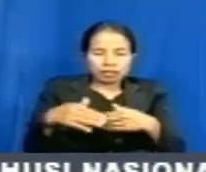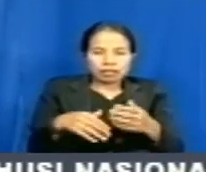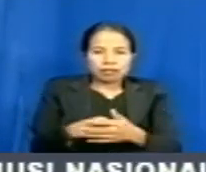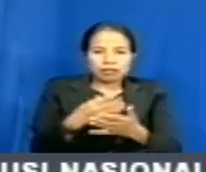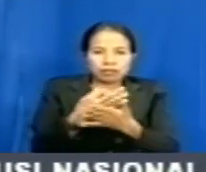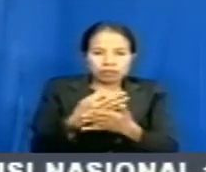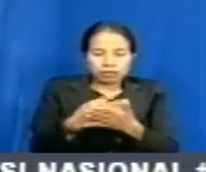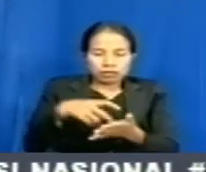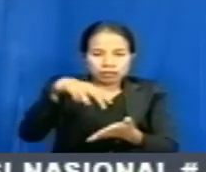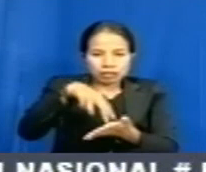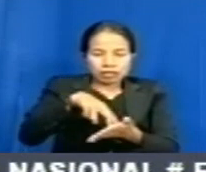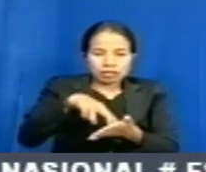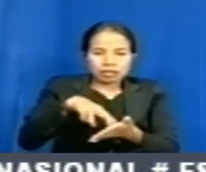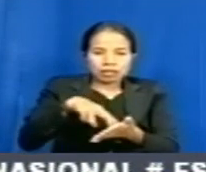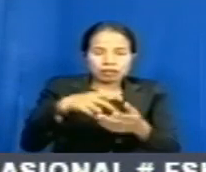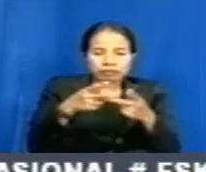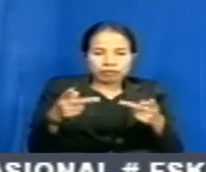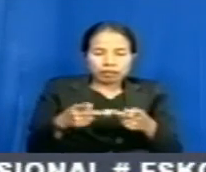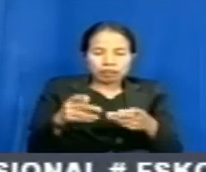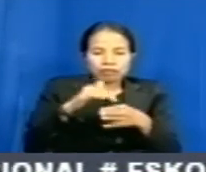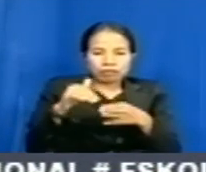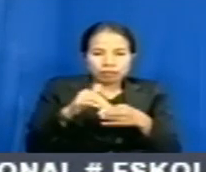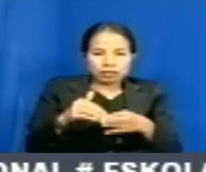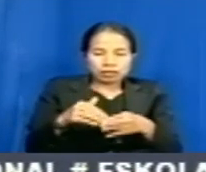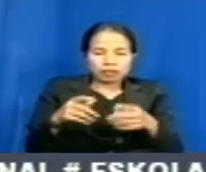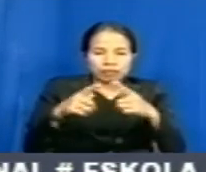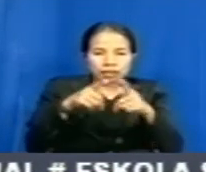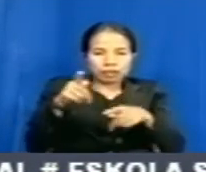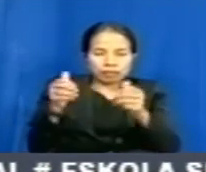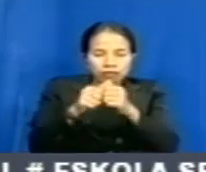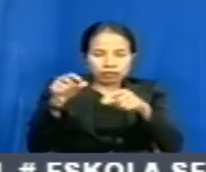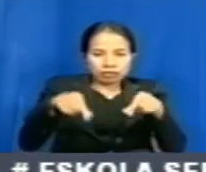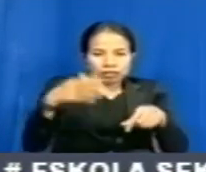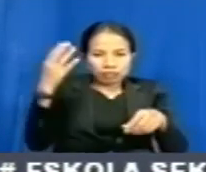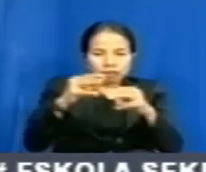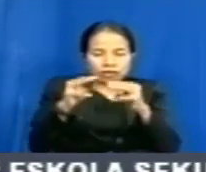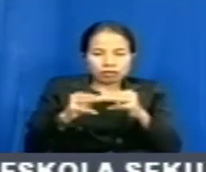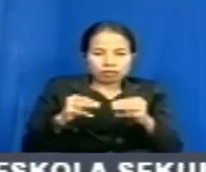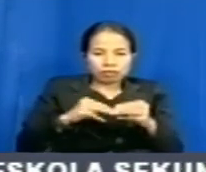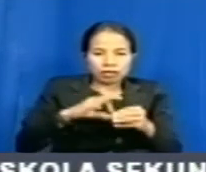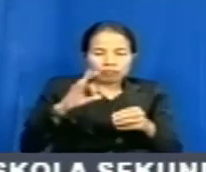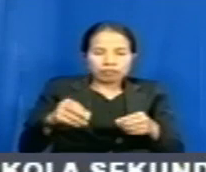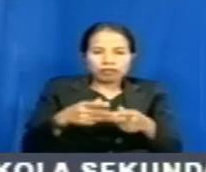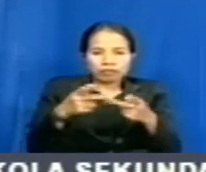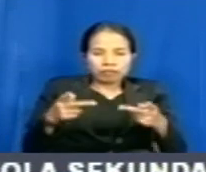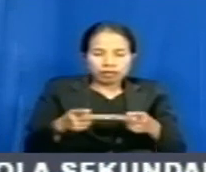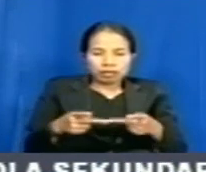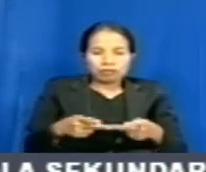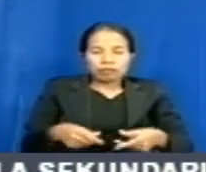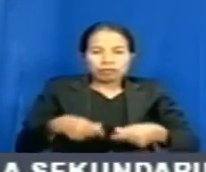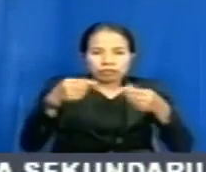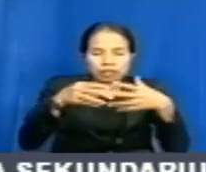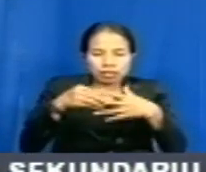centro formasaun no dormitorio ba ema ho deficiência matang iha munisipi Manufahi nebe maka fatin nebe maka entrega husi atur dale munisipi Manufahi